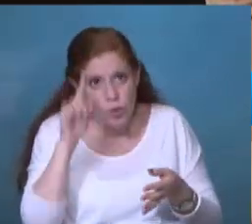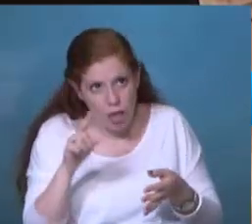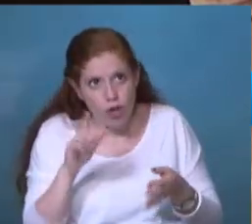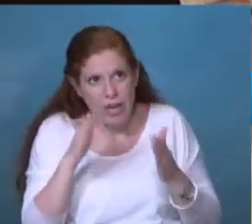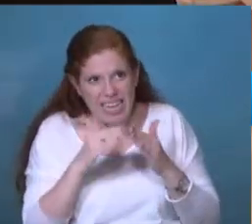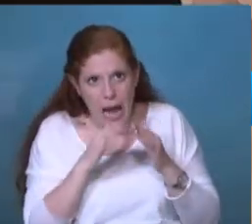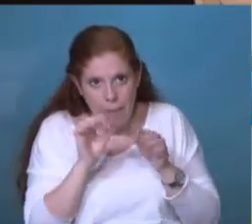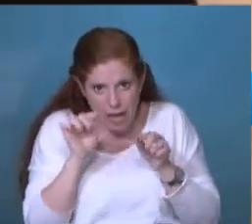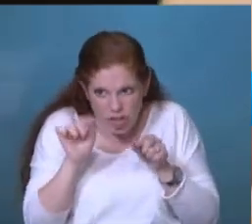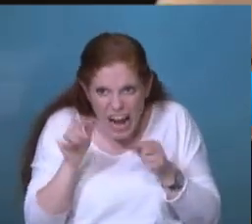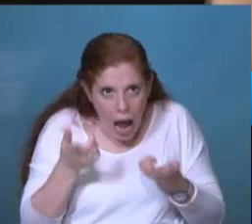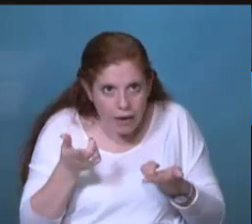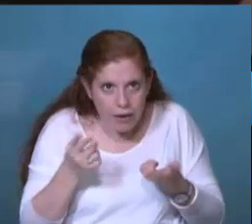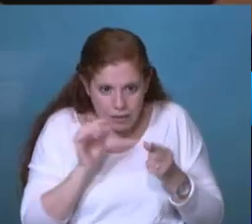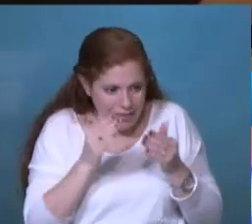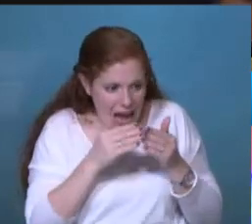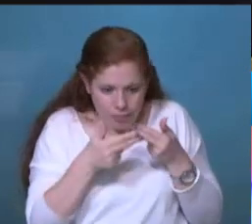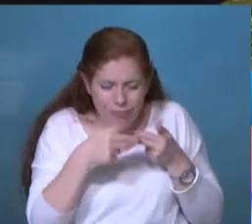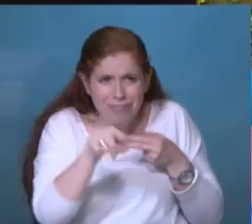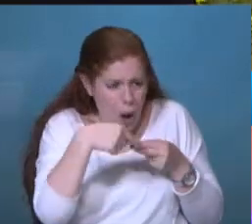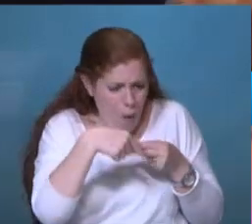ממש כאן. נכון.